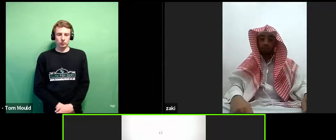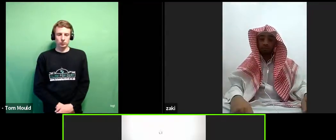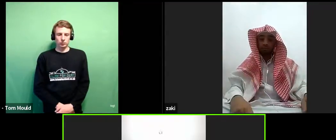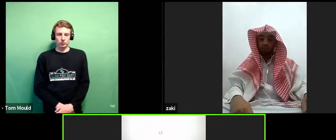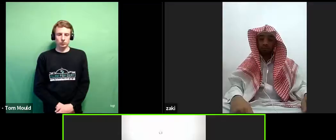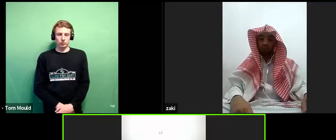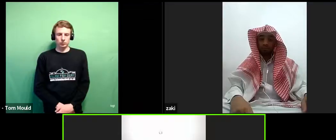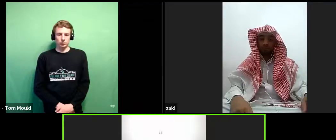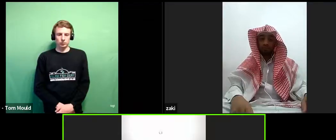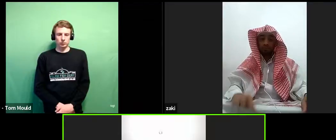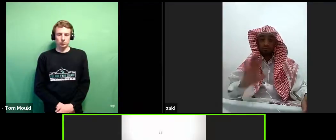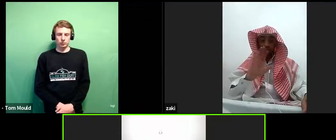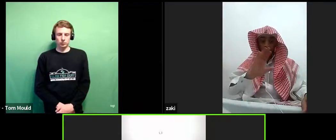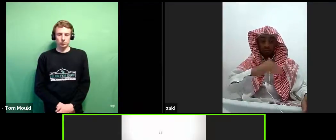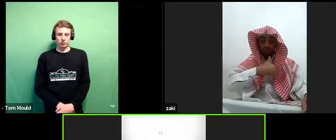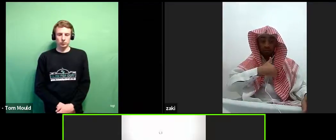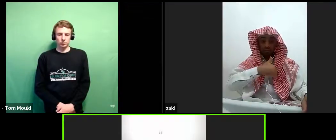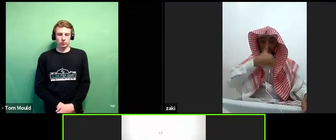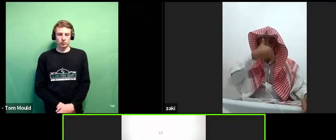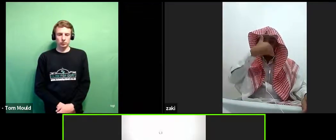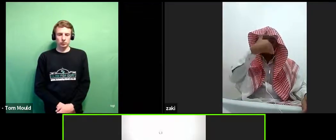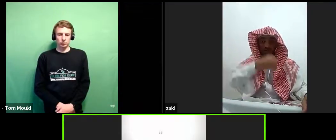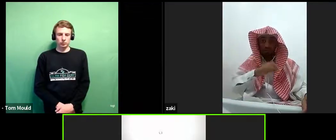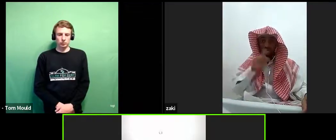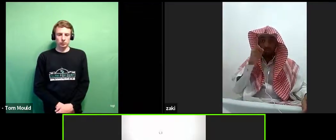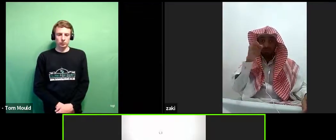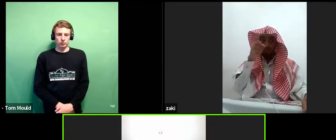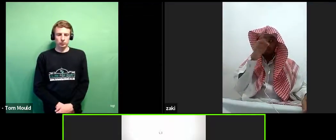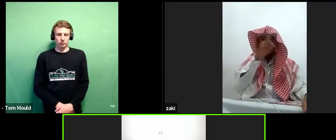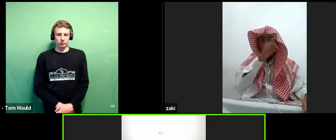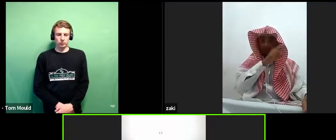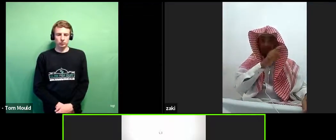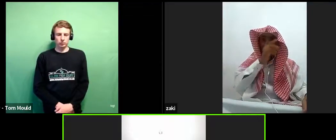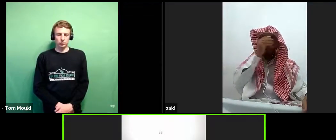والذين آمنوا أشد حبا